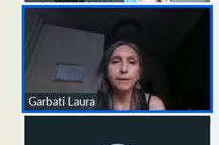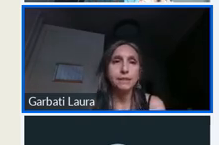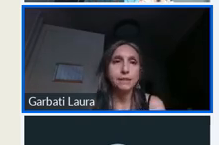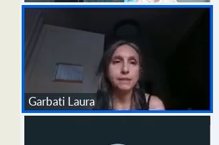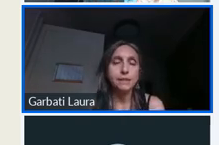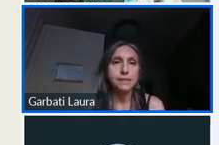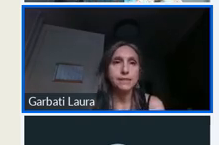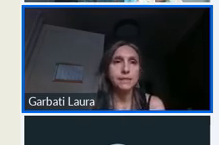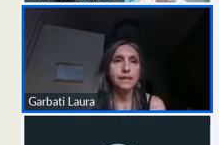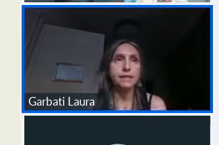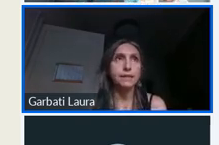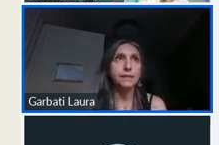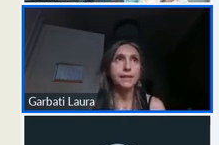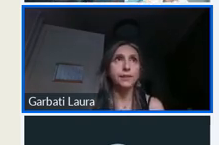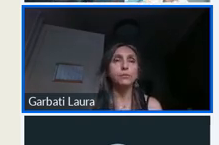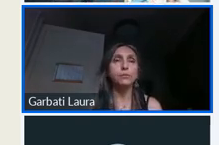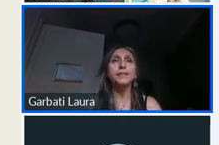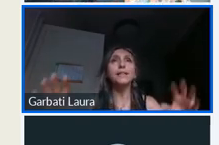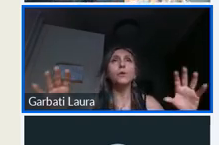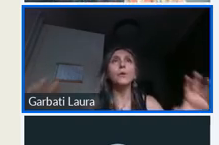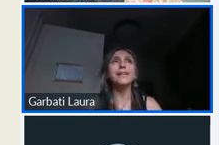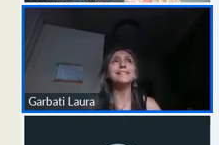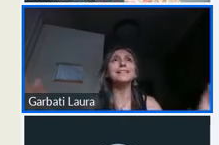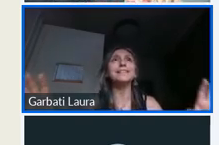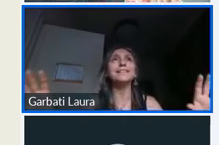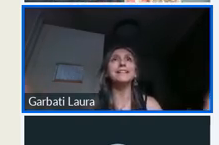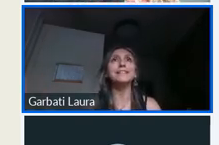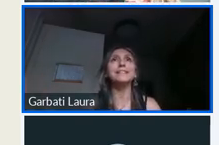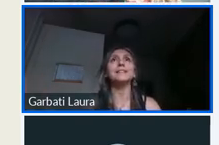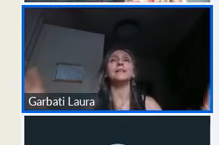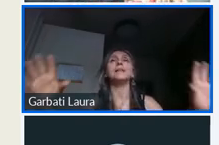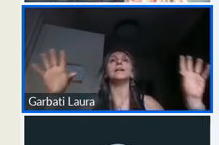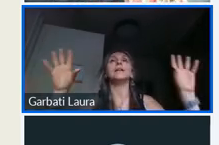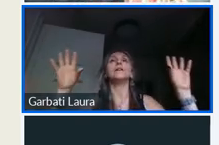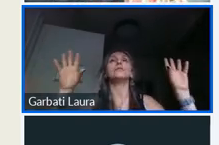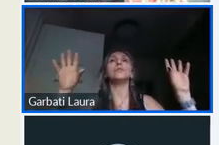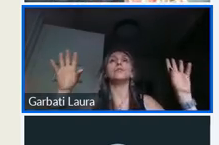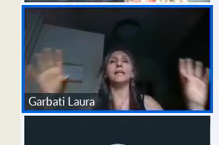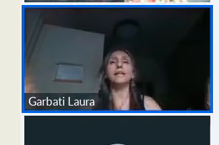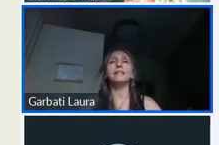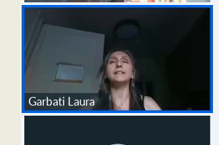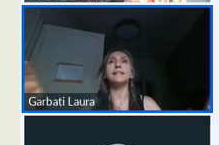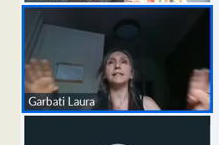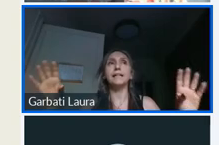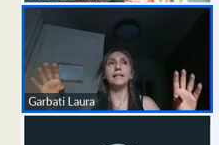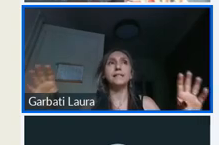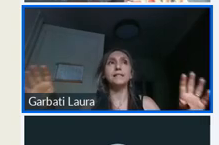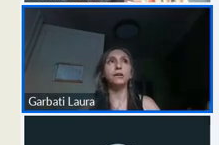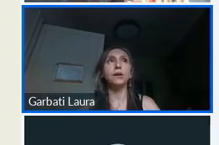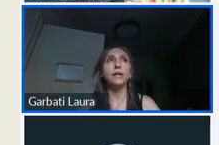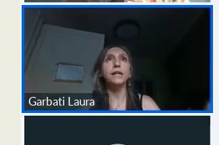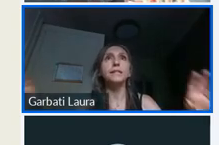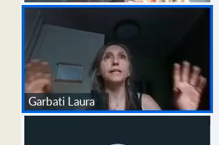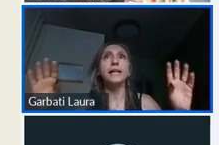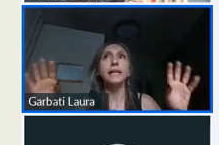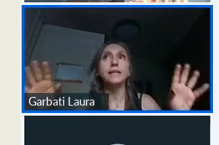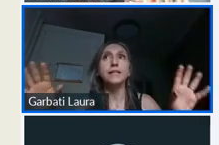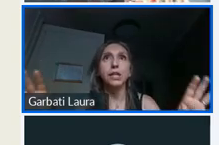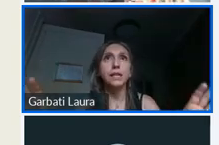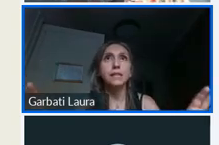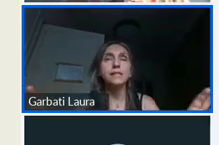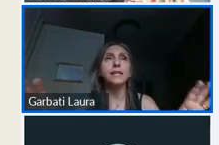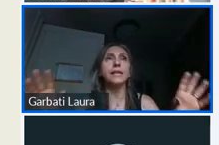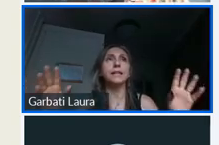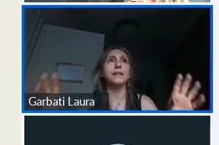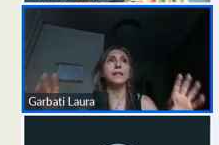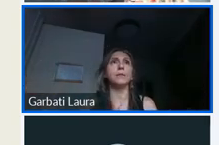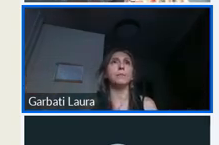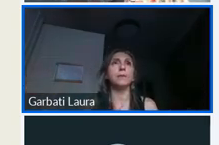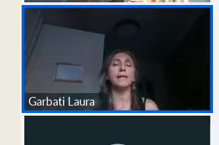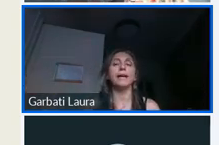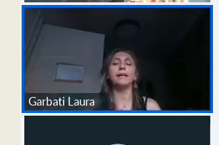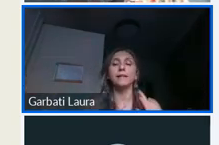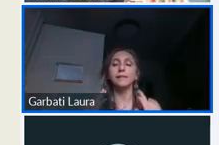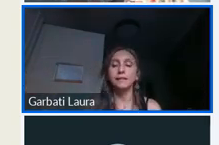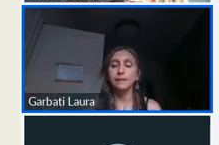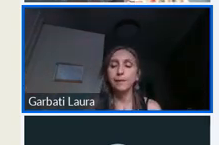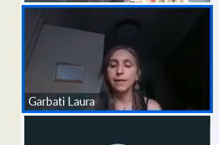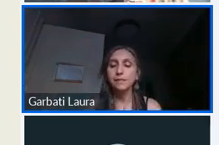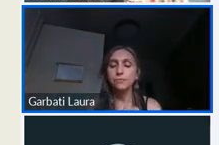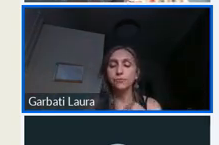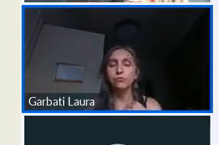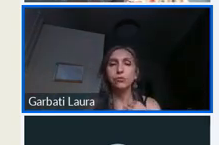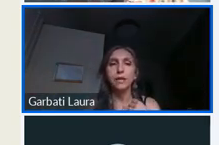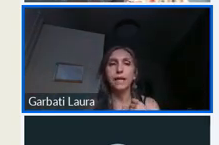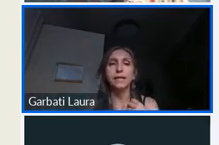o la parte sostanziale del diritto. Ma di questi diritti troverete la declinazione nelle licenze che andranno applicate